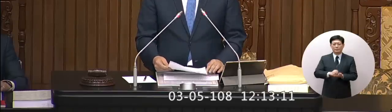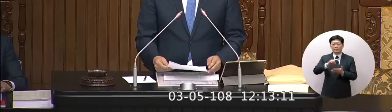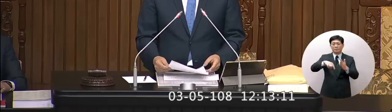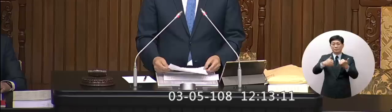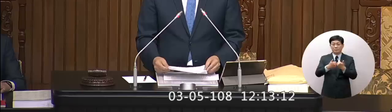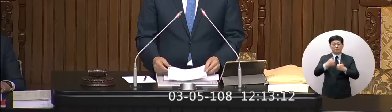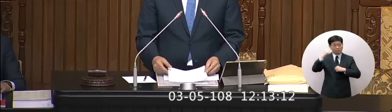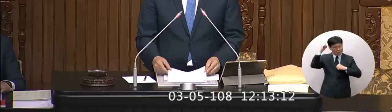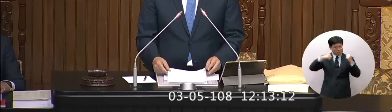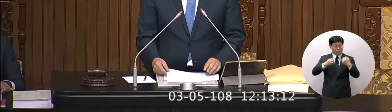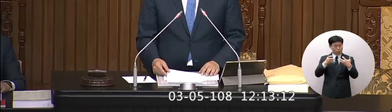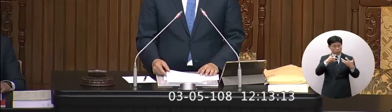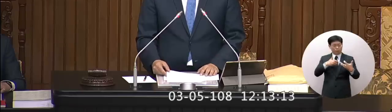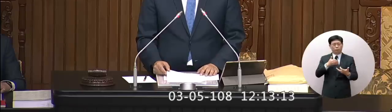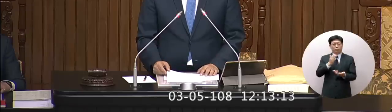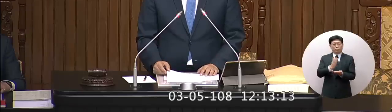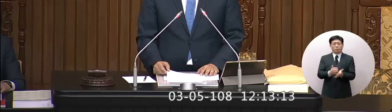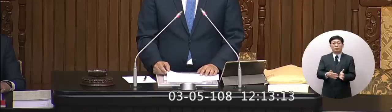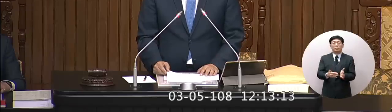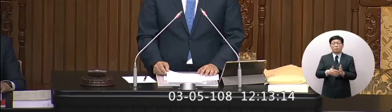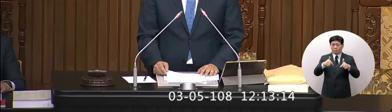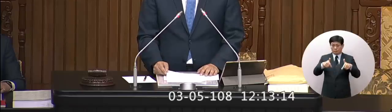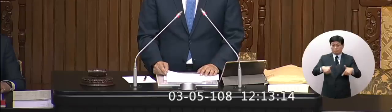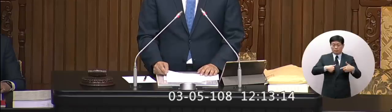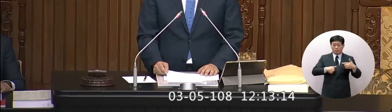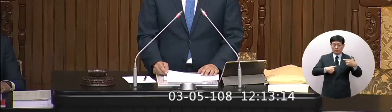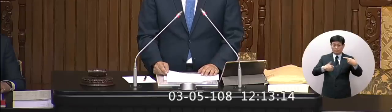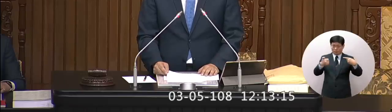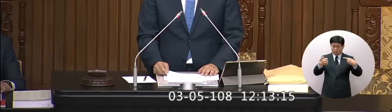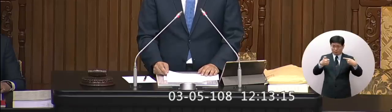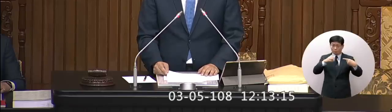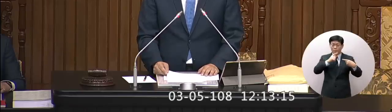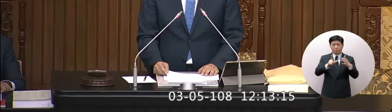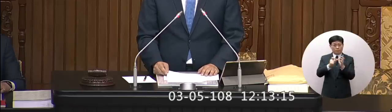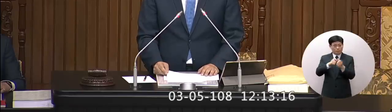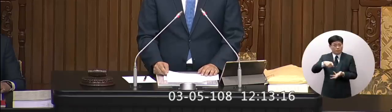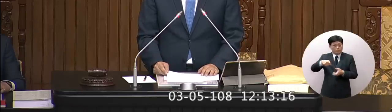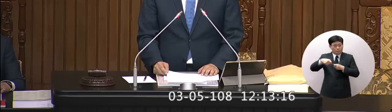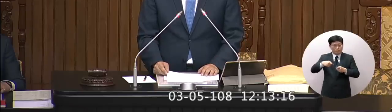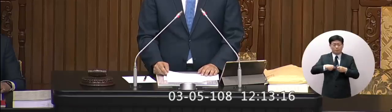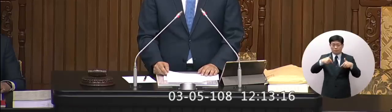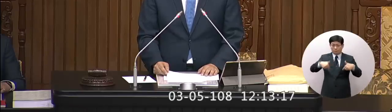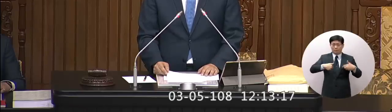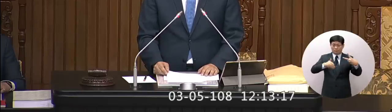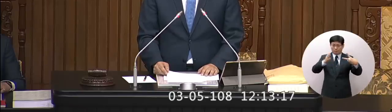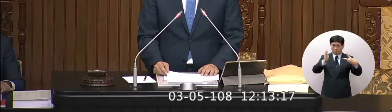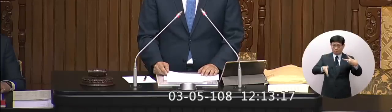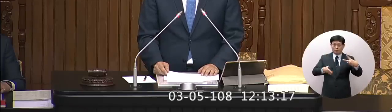报院会上午质询到此为止，下午1:50处理临时提案，下